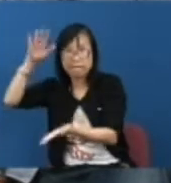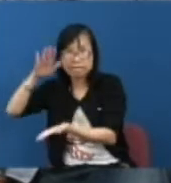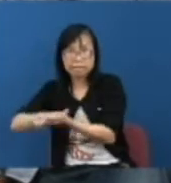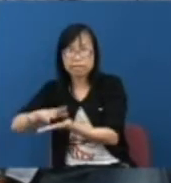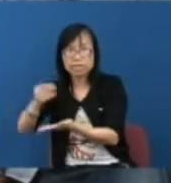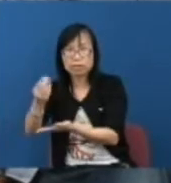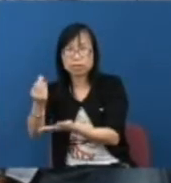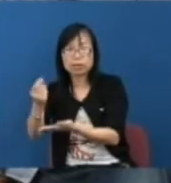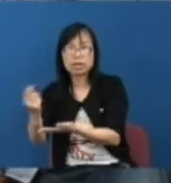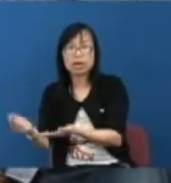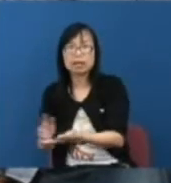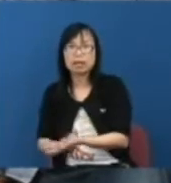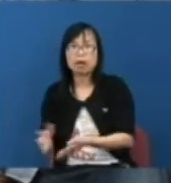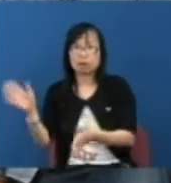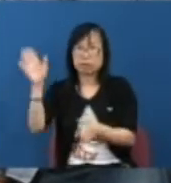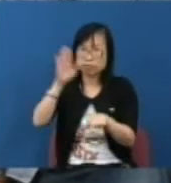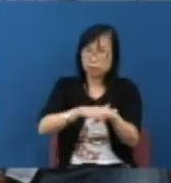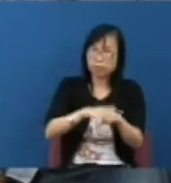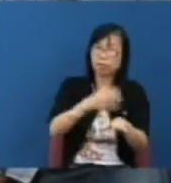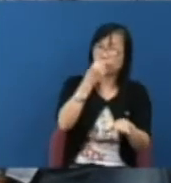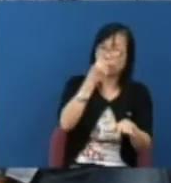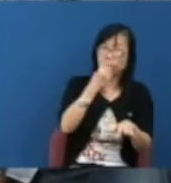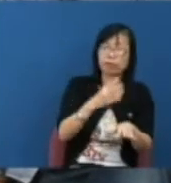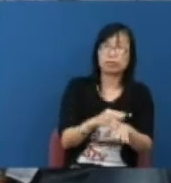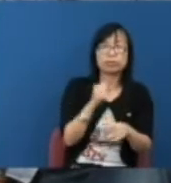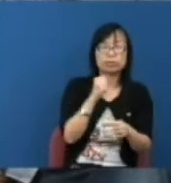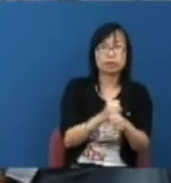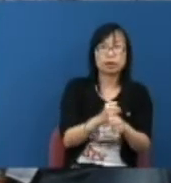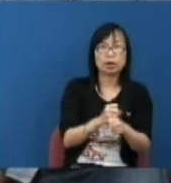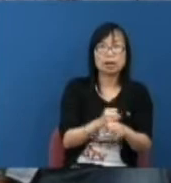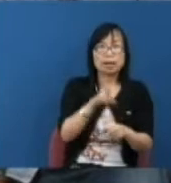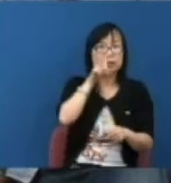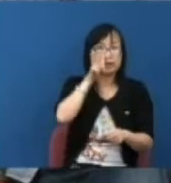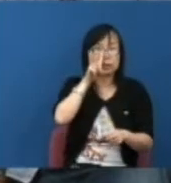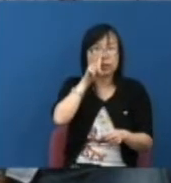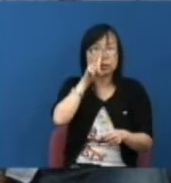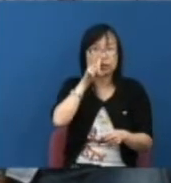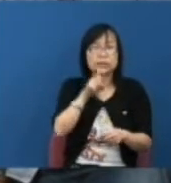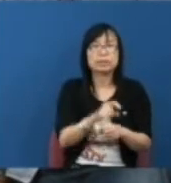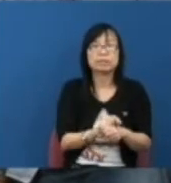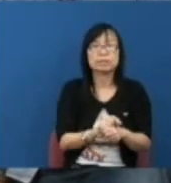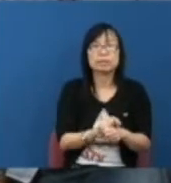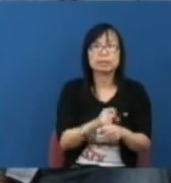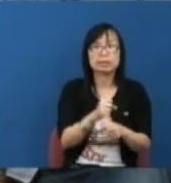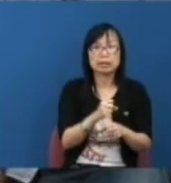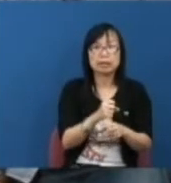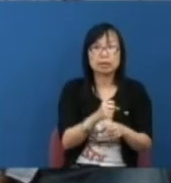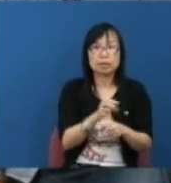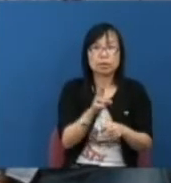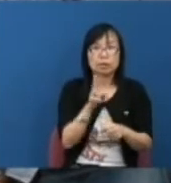但係可以喺我哋本土做翻一啲膠素質嘅物料咧，製成品咧就